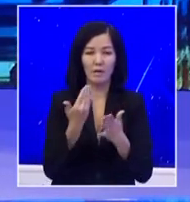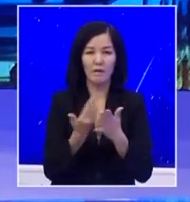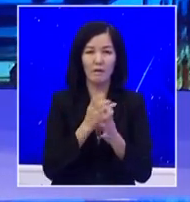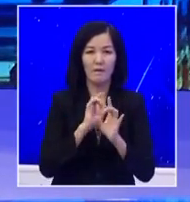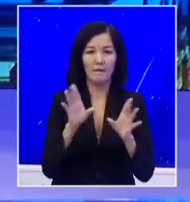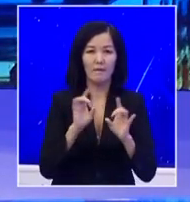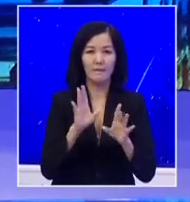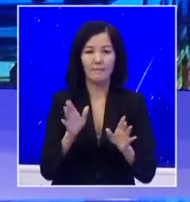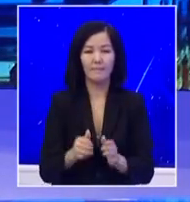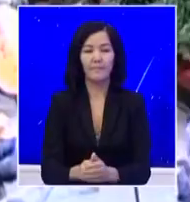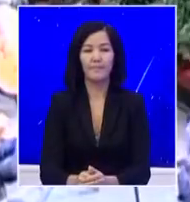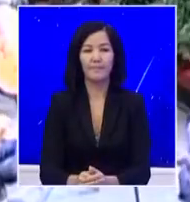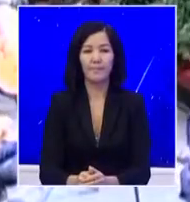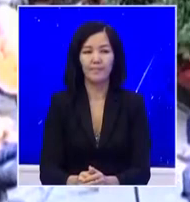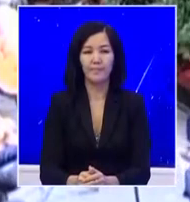келесі топтамада.